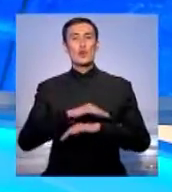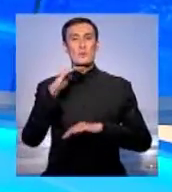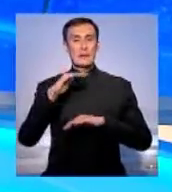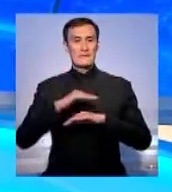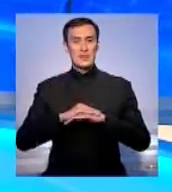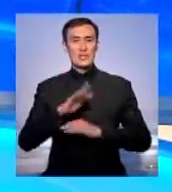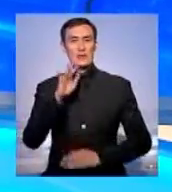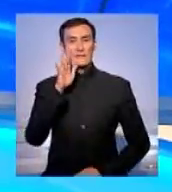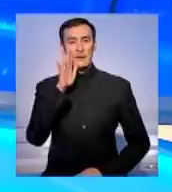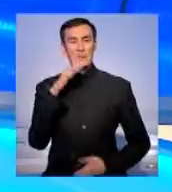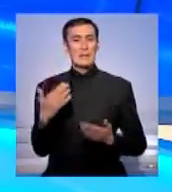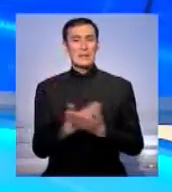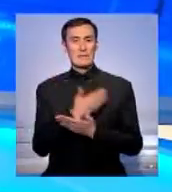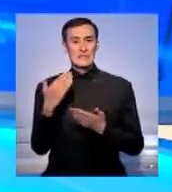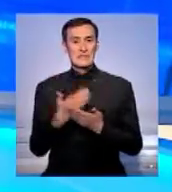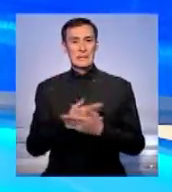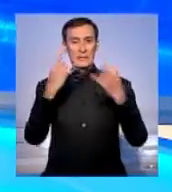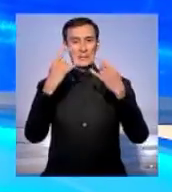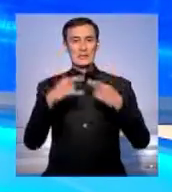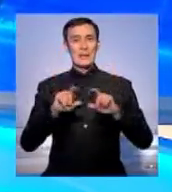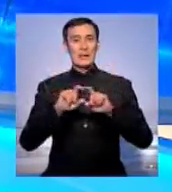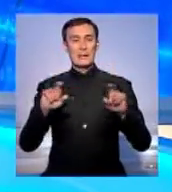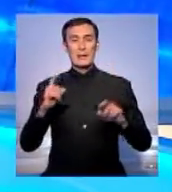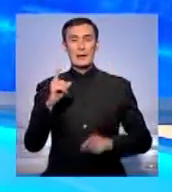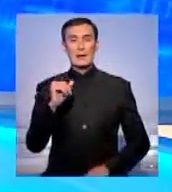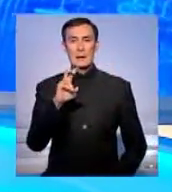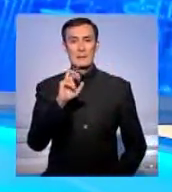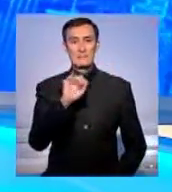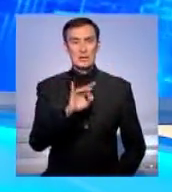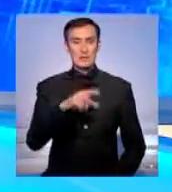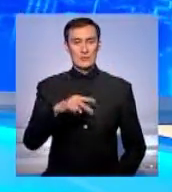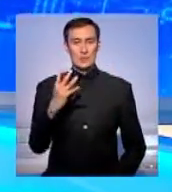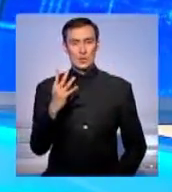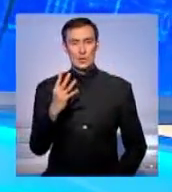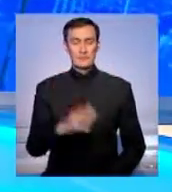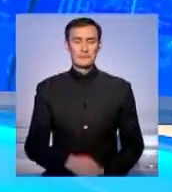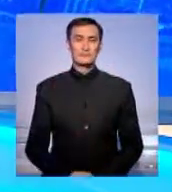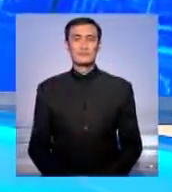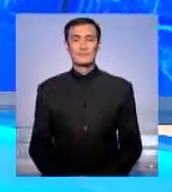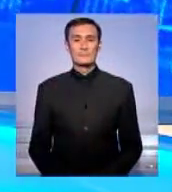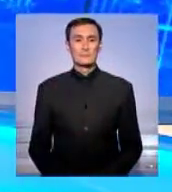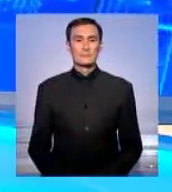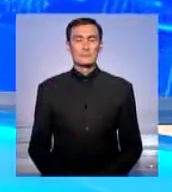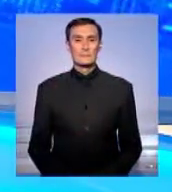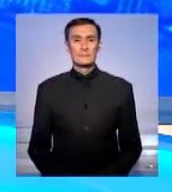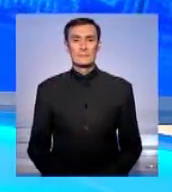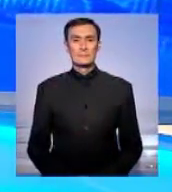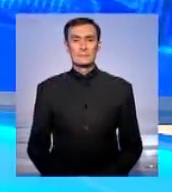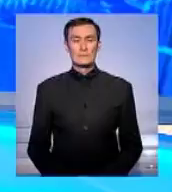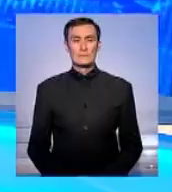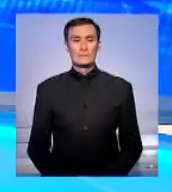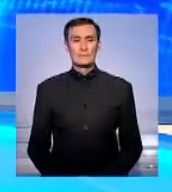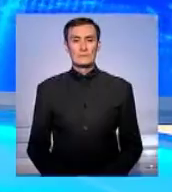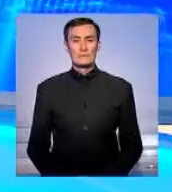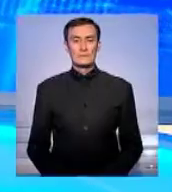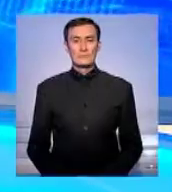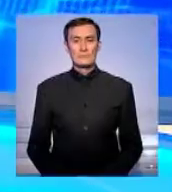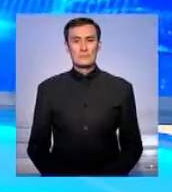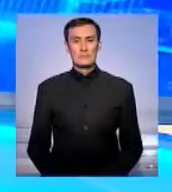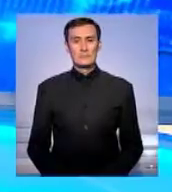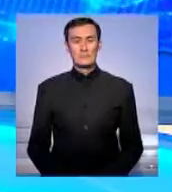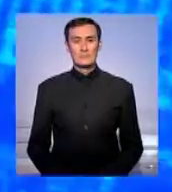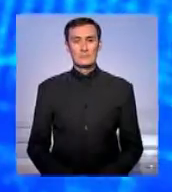18:00 в столице. Вы смотрите новости на телеканале Хабар 24 в студии Иван Тулинов. Выпуск новостей сопровождается сурдопереводом от Хасана